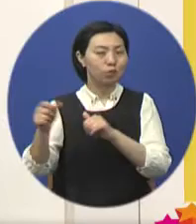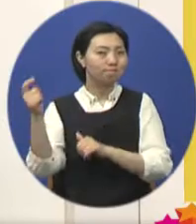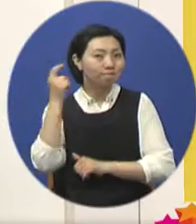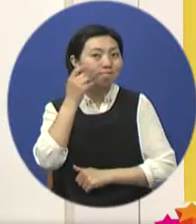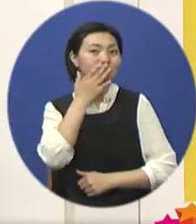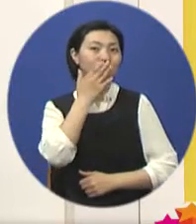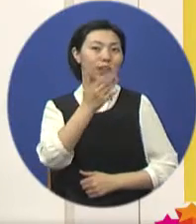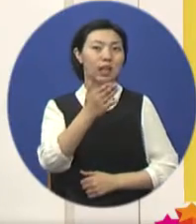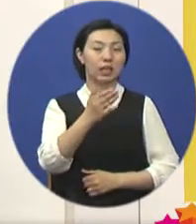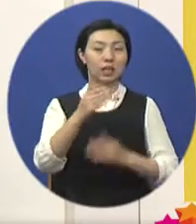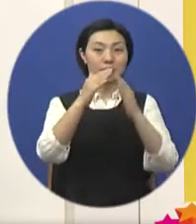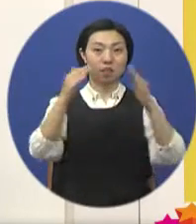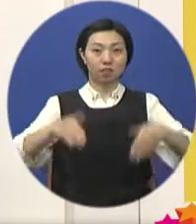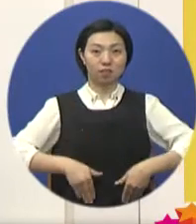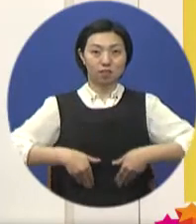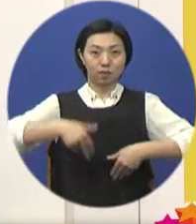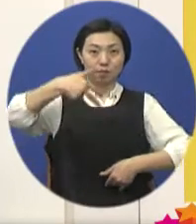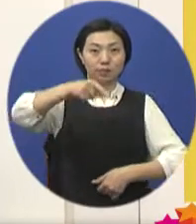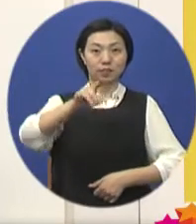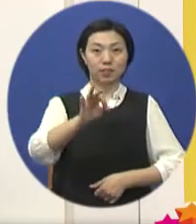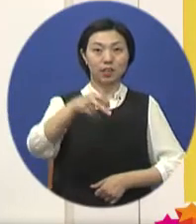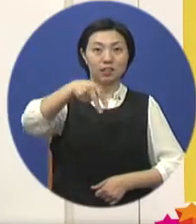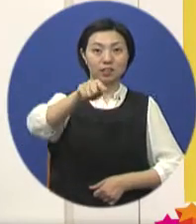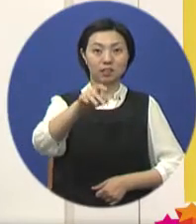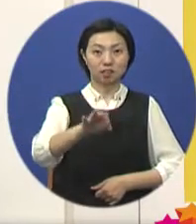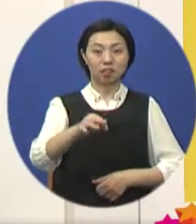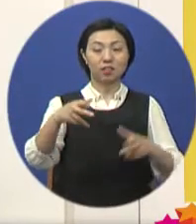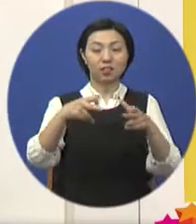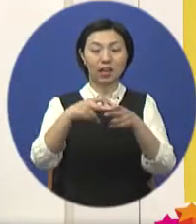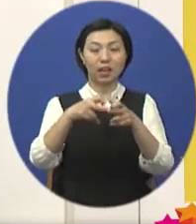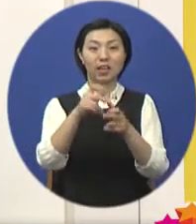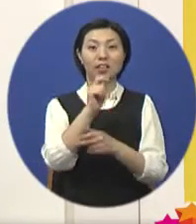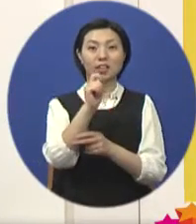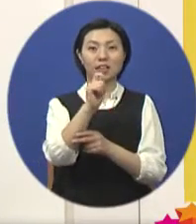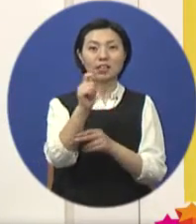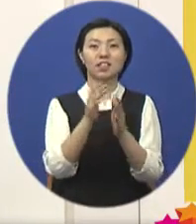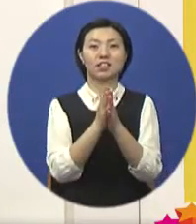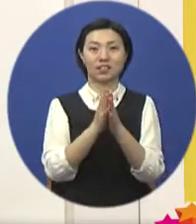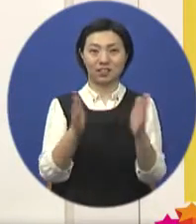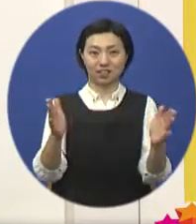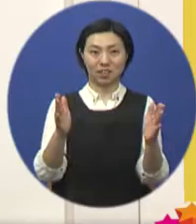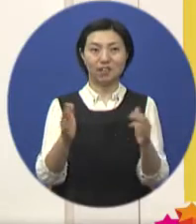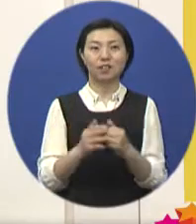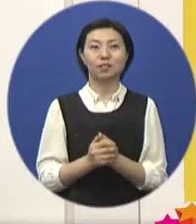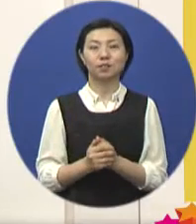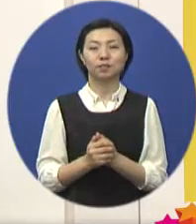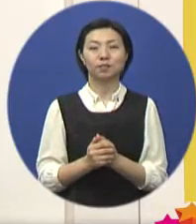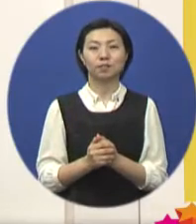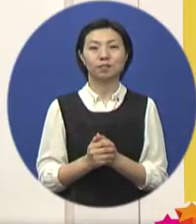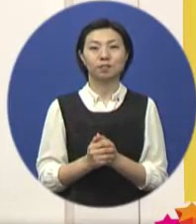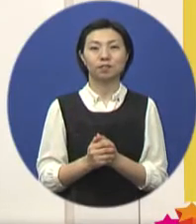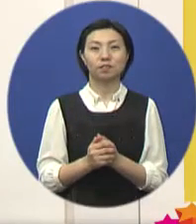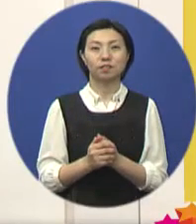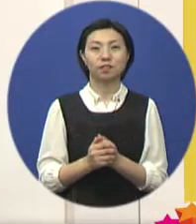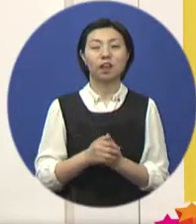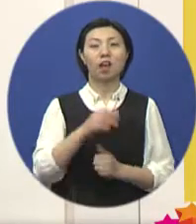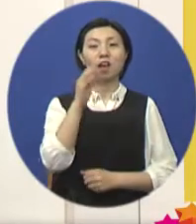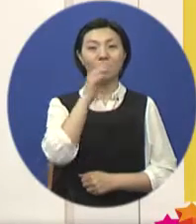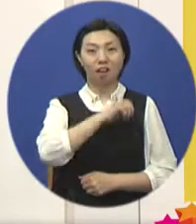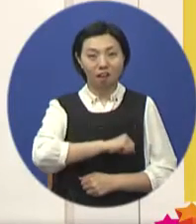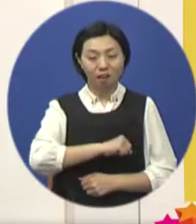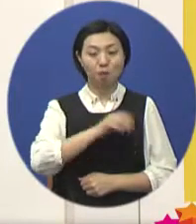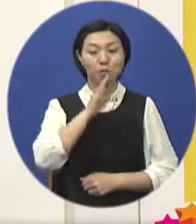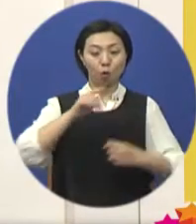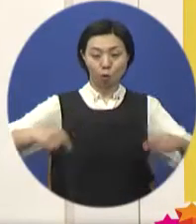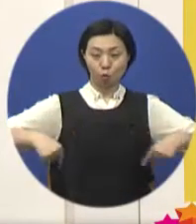들려왔습니다. 바로 전남 장성군의 장애인 콜택시가 시동을 걸었습니다. 아하, 그래요. 이렇게